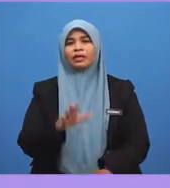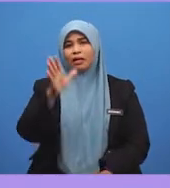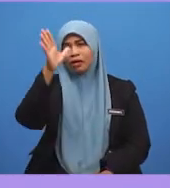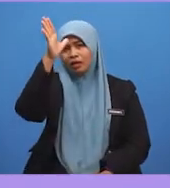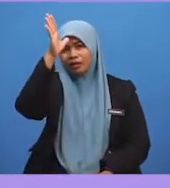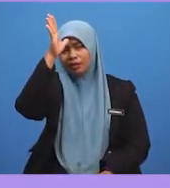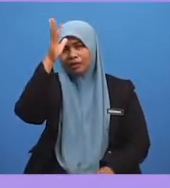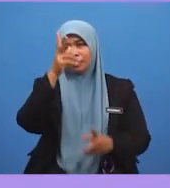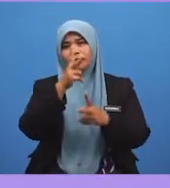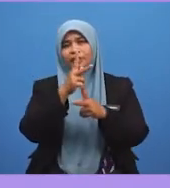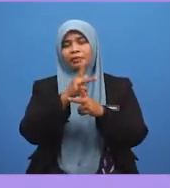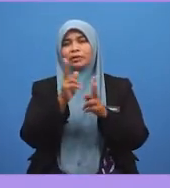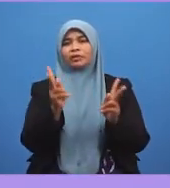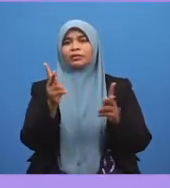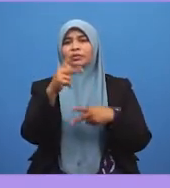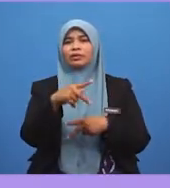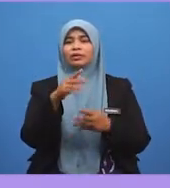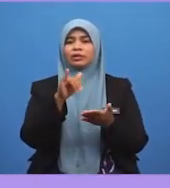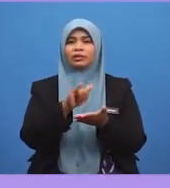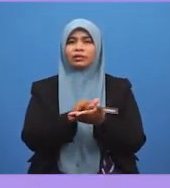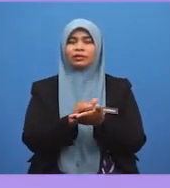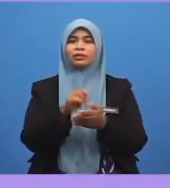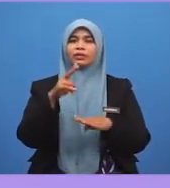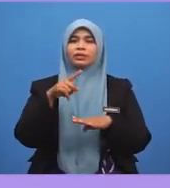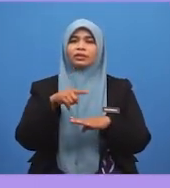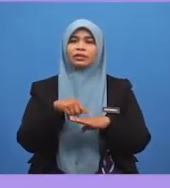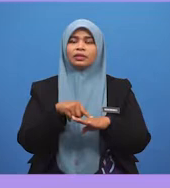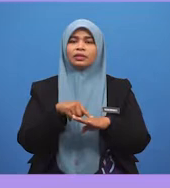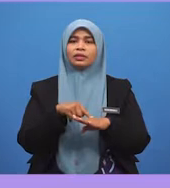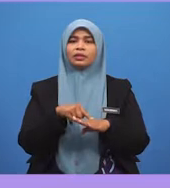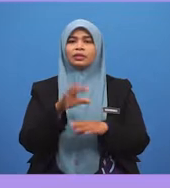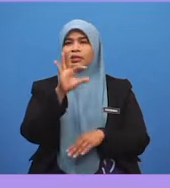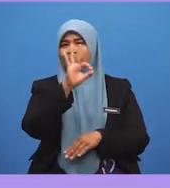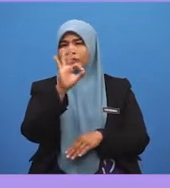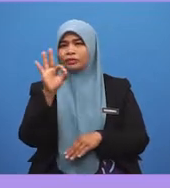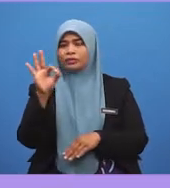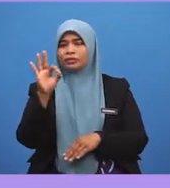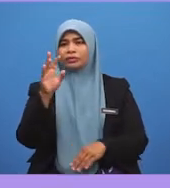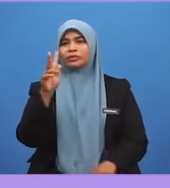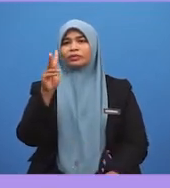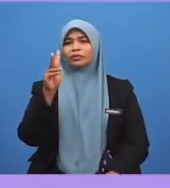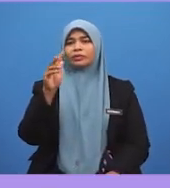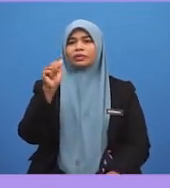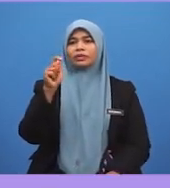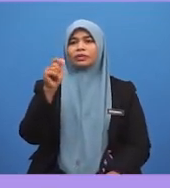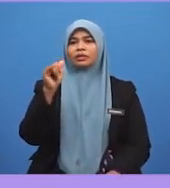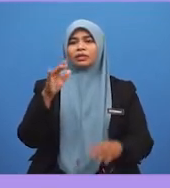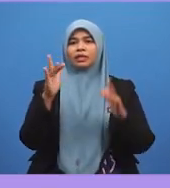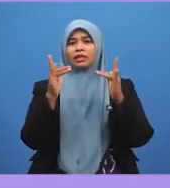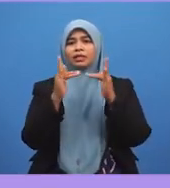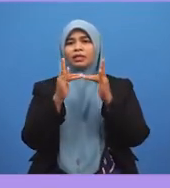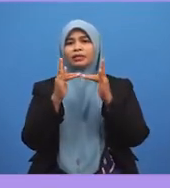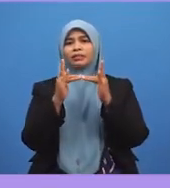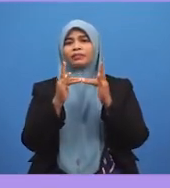Ayah menyimpan kotak itu di ruang jawapan katil.